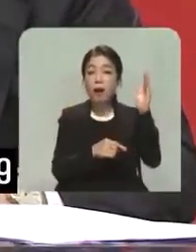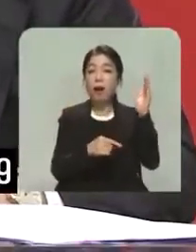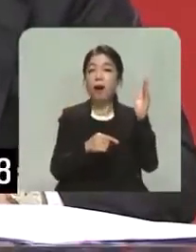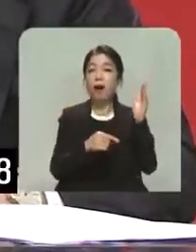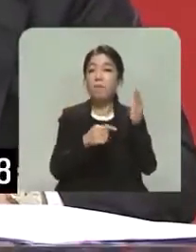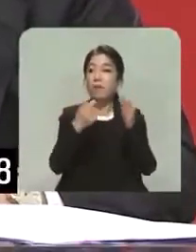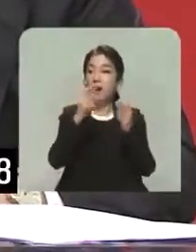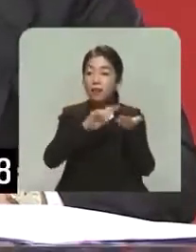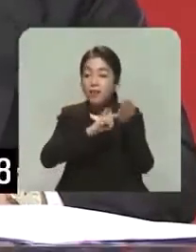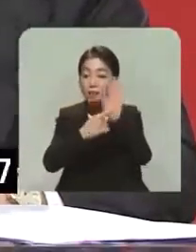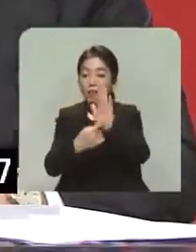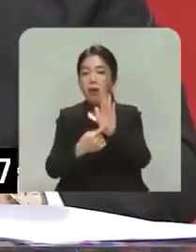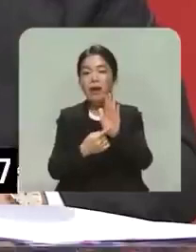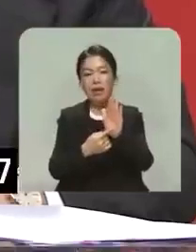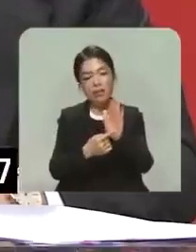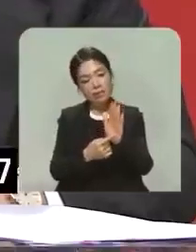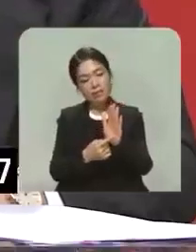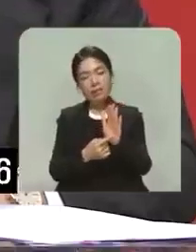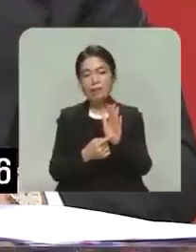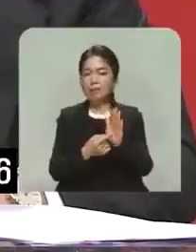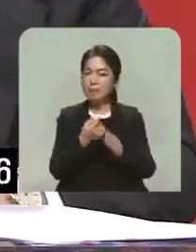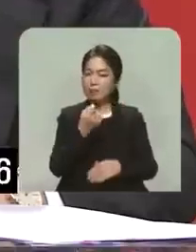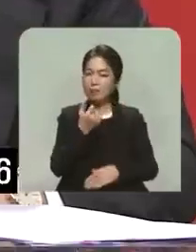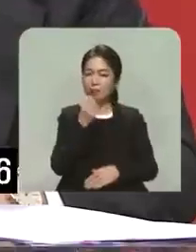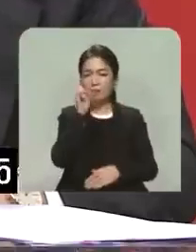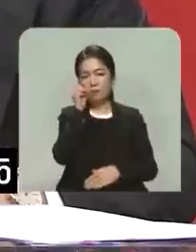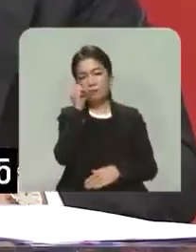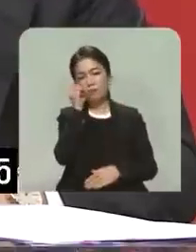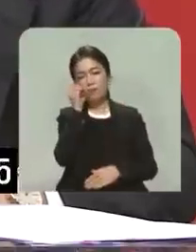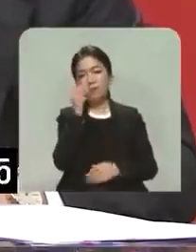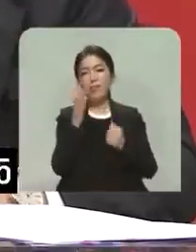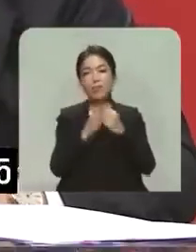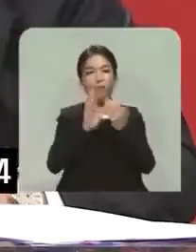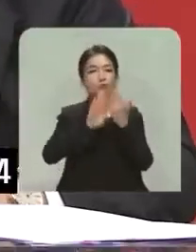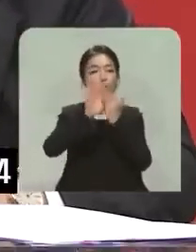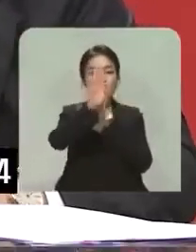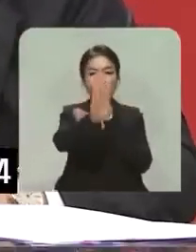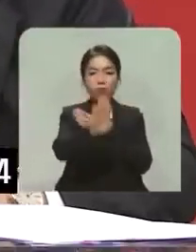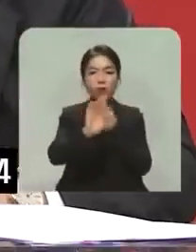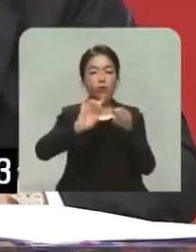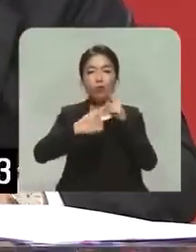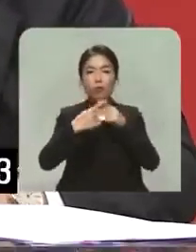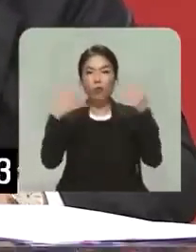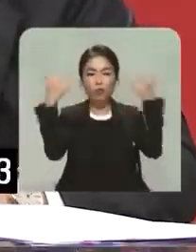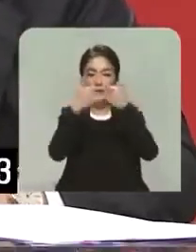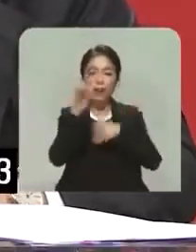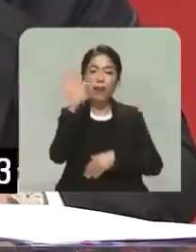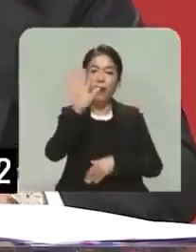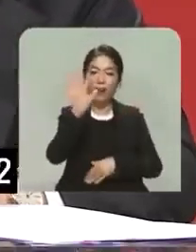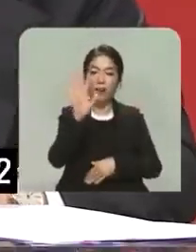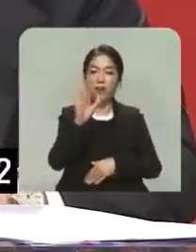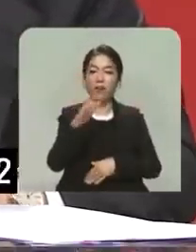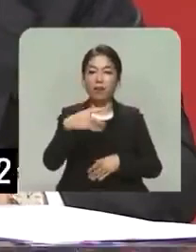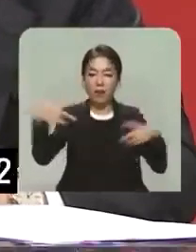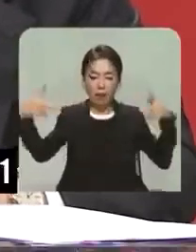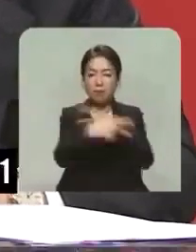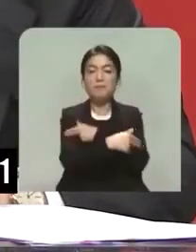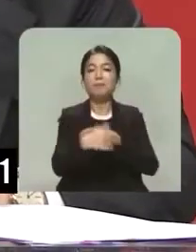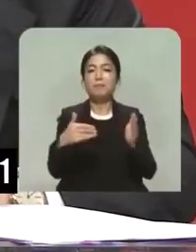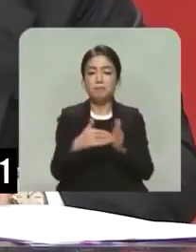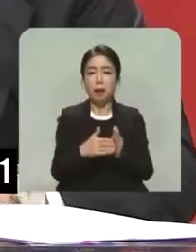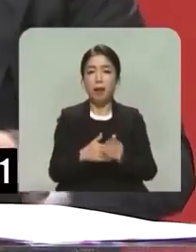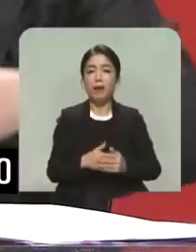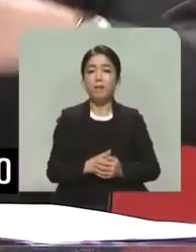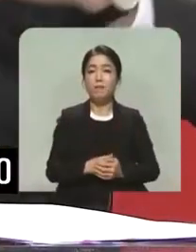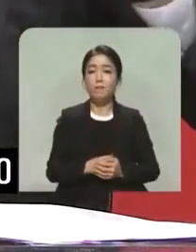통해서 나오자마자 예. 아 이건 아니다 해가지고 예. 예. 저는 그 이후로는 서로 연락하거나 만난 끊으셨습니까? 적이 없습니다. 딱 끊으셨습니까?